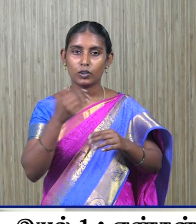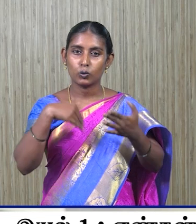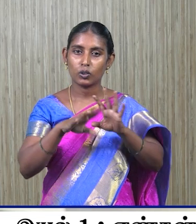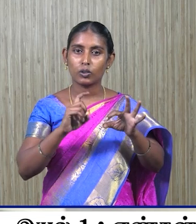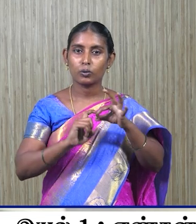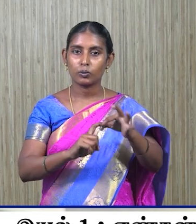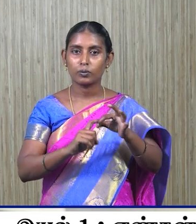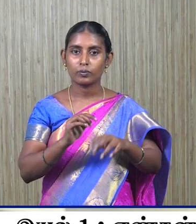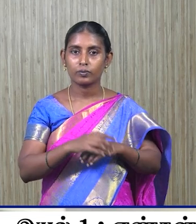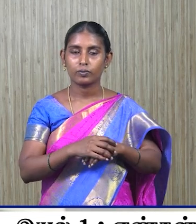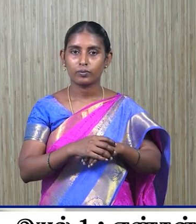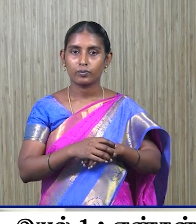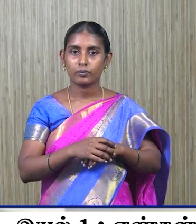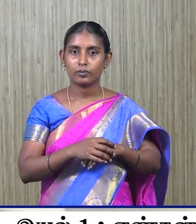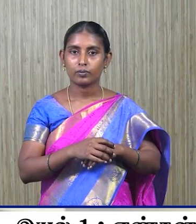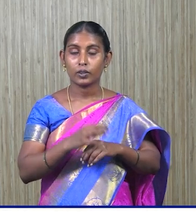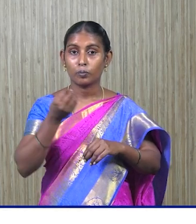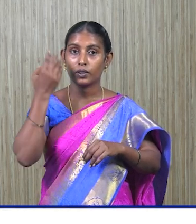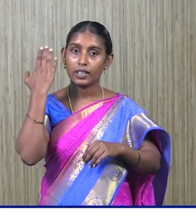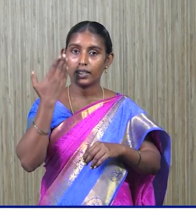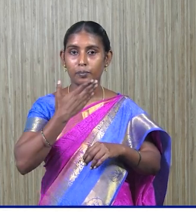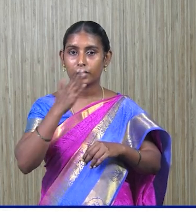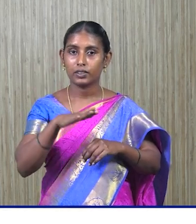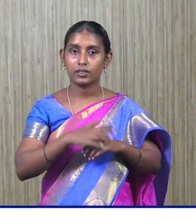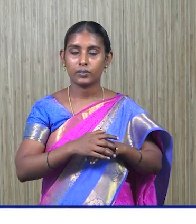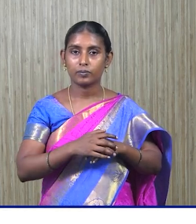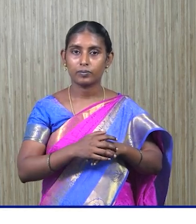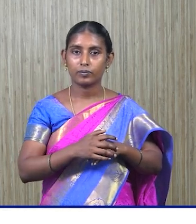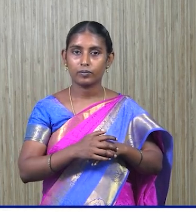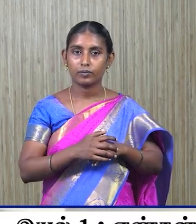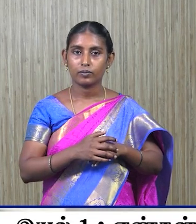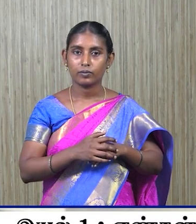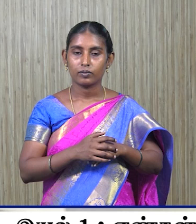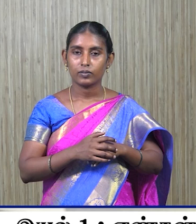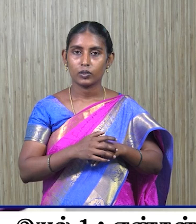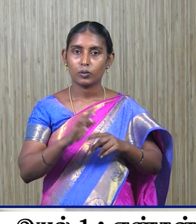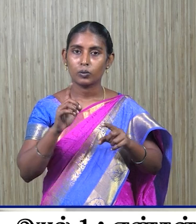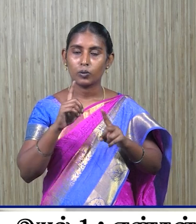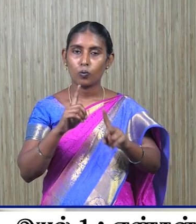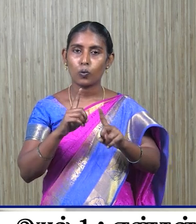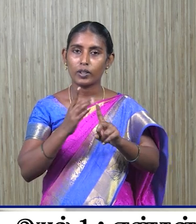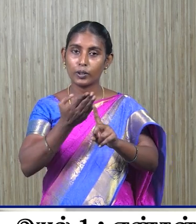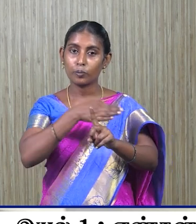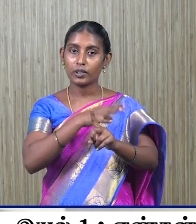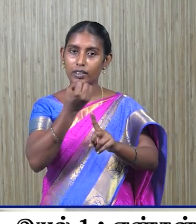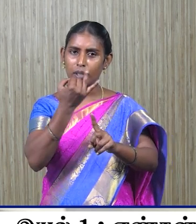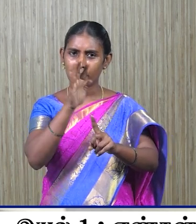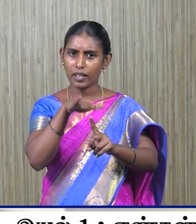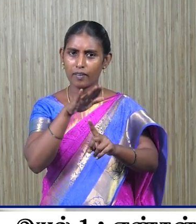கேட்கலாம். நாம் முன்னி தொடரியை பற்றி முந்தைய வகுப்பில் நாம் படித்திருக்கின்றோம். இப்போ இயலன்களில் இந்த ஒன்றுக்கு முன்னால் ஏதாவது எண்